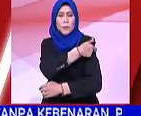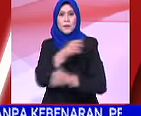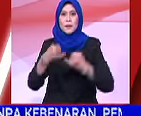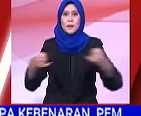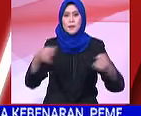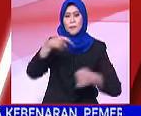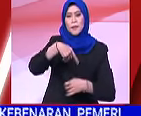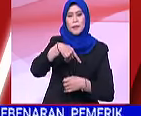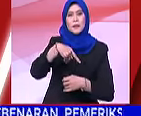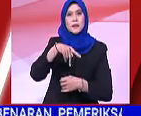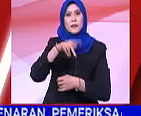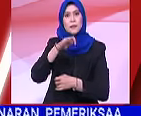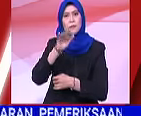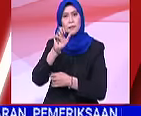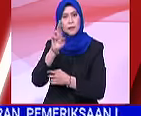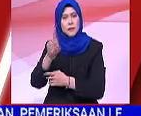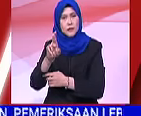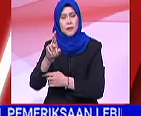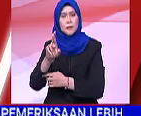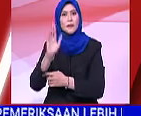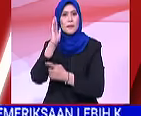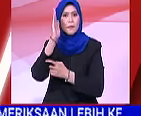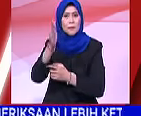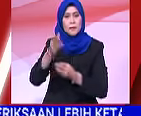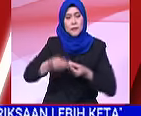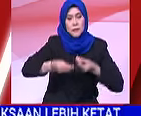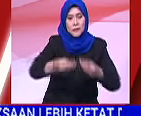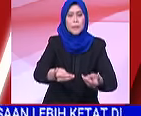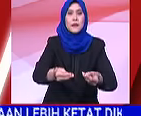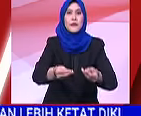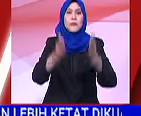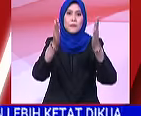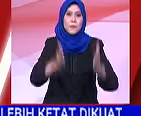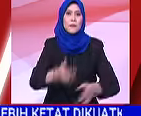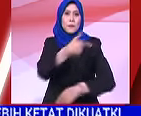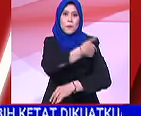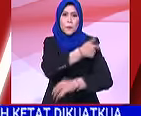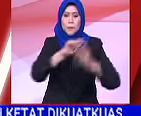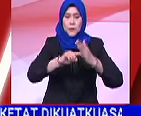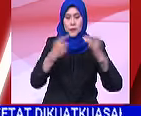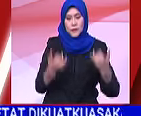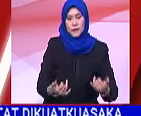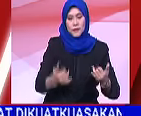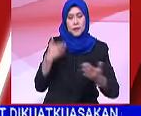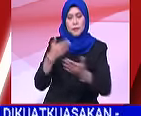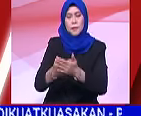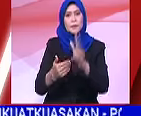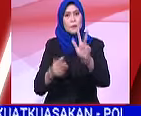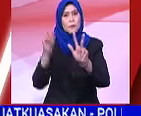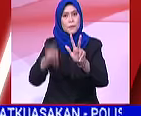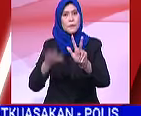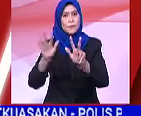jenis Pfizer-BioNTech telah dan akan diagihkan kepada penerima vaksin bermula hari ini sehingga 3